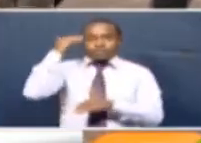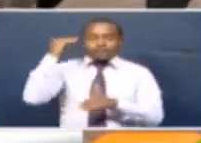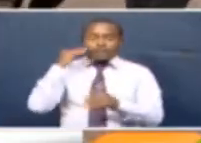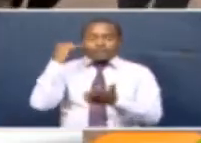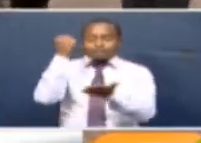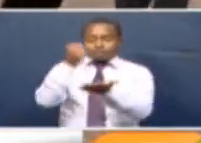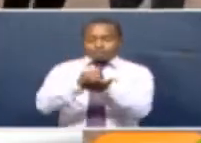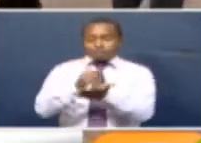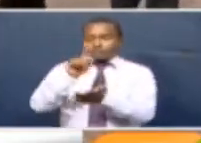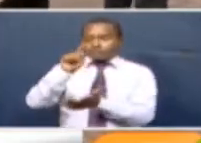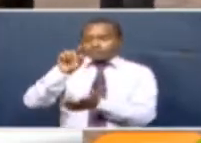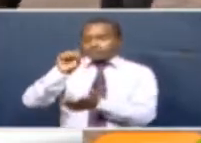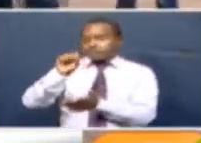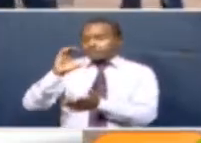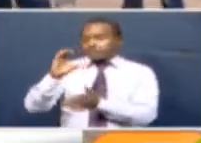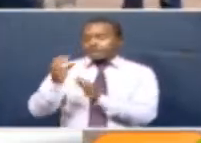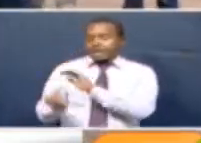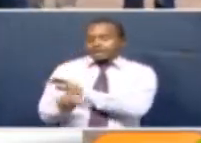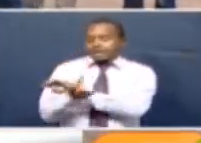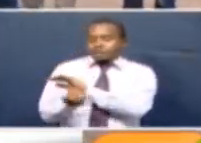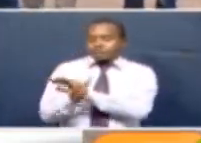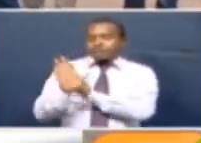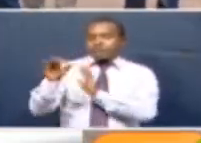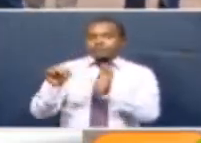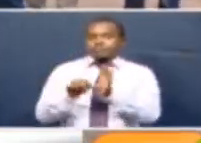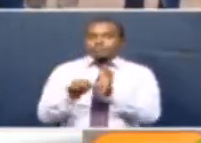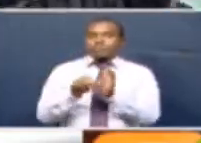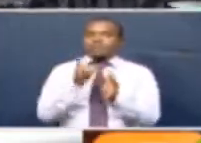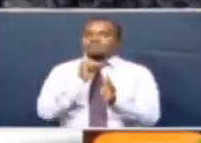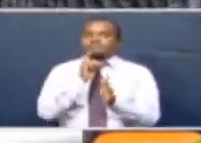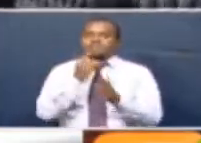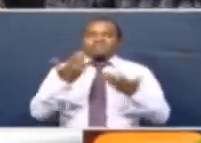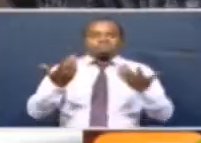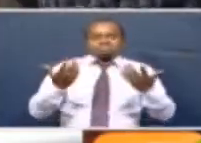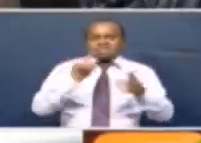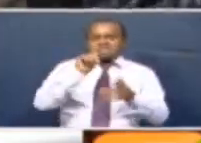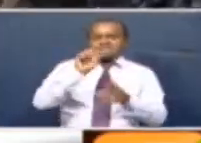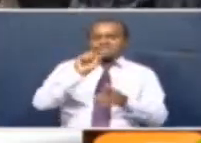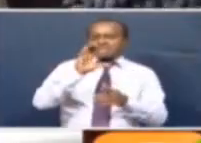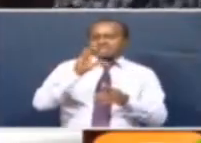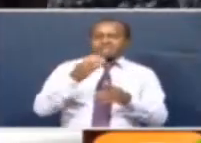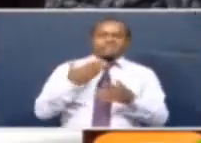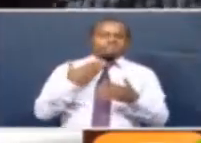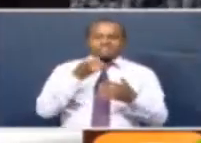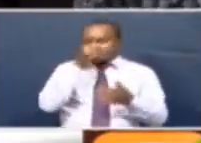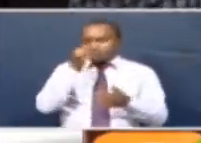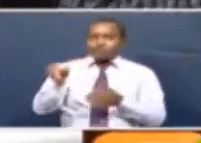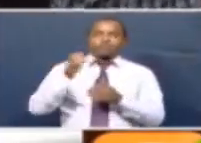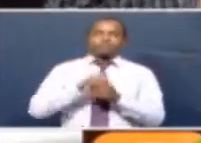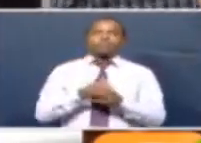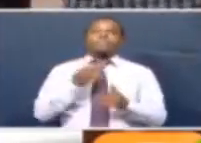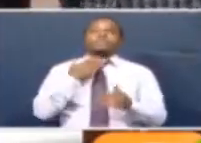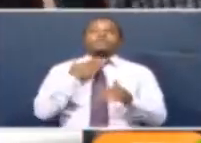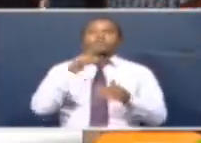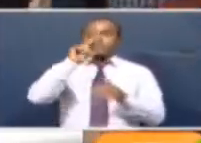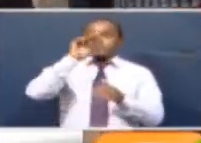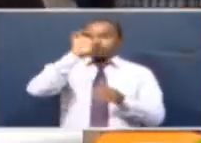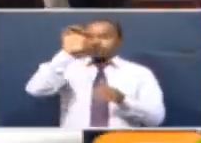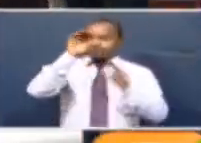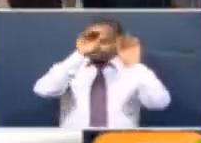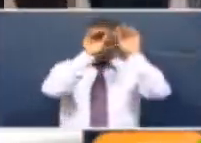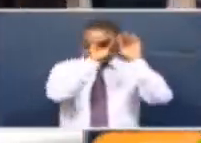TSC wameeleza masikitiko yao wakidai maafisa wa TSC hawana nia ya kuwasikiza. Walimu hao wanataka uhamisho kutoka kaskazini